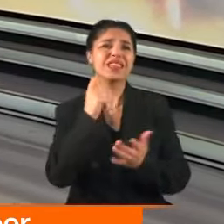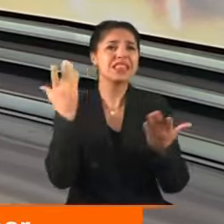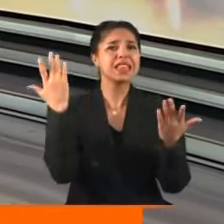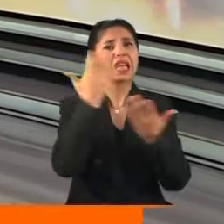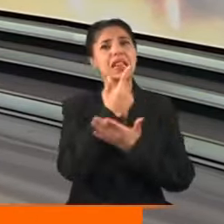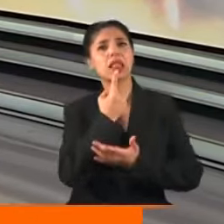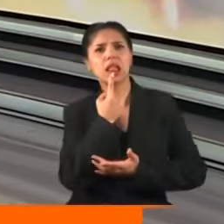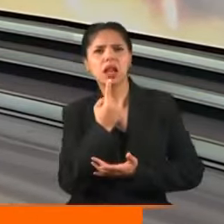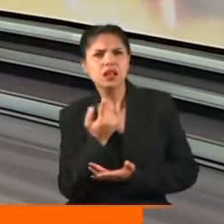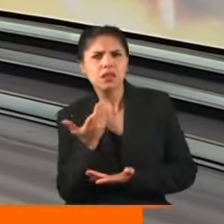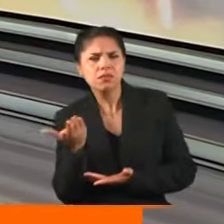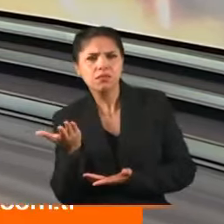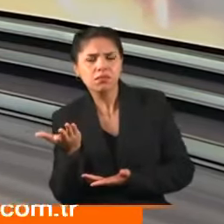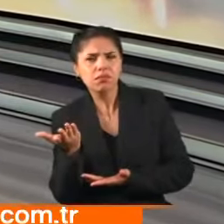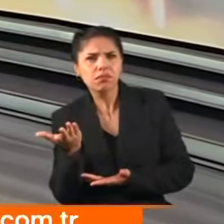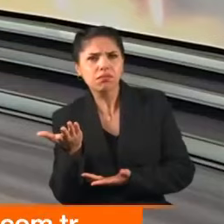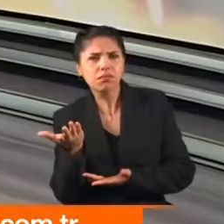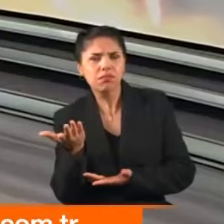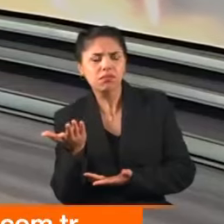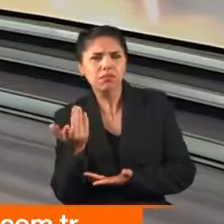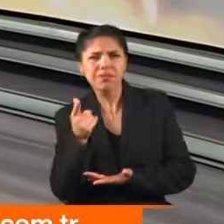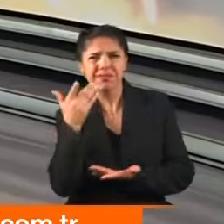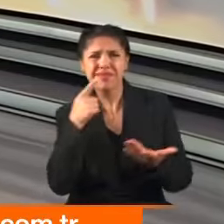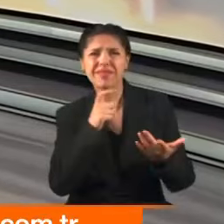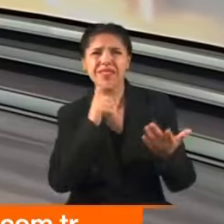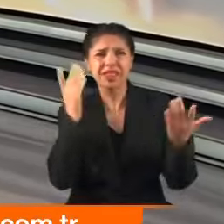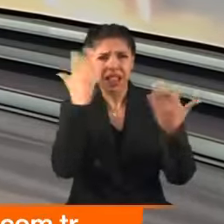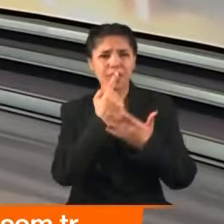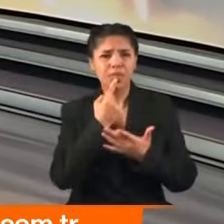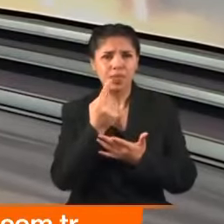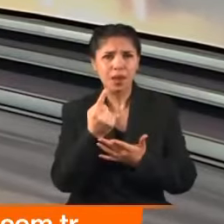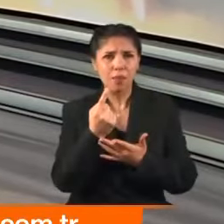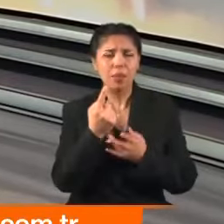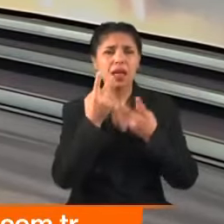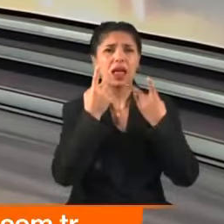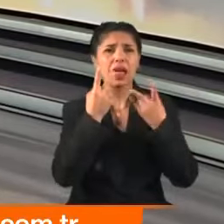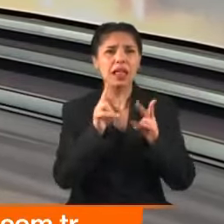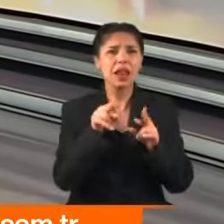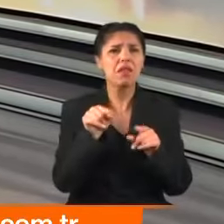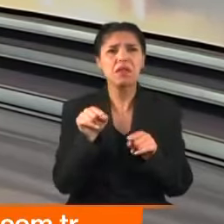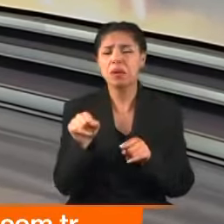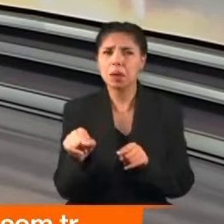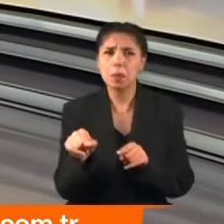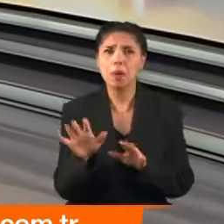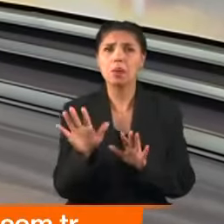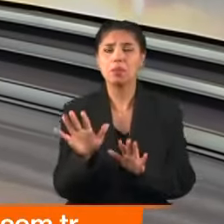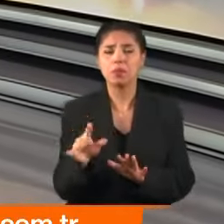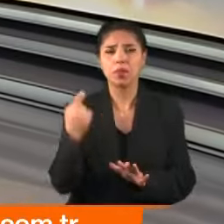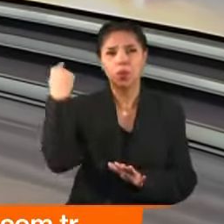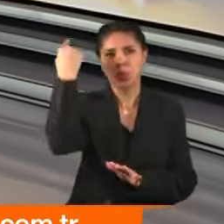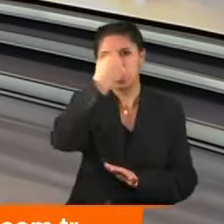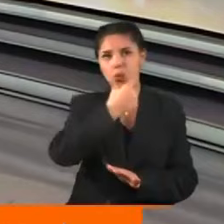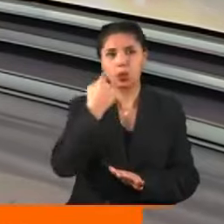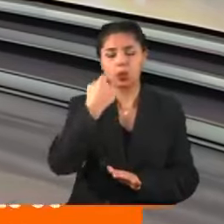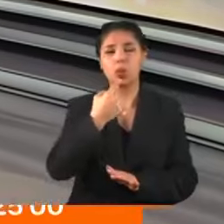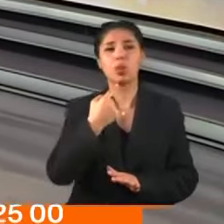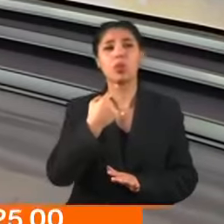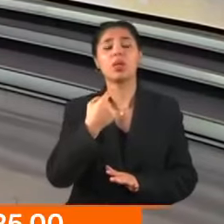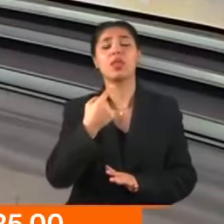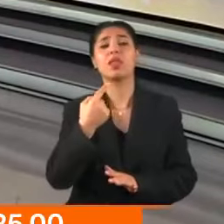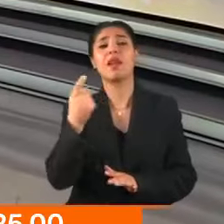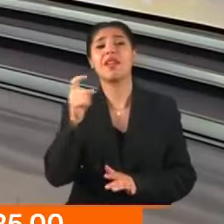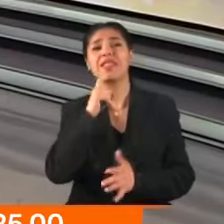dedi. İfade gerçekten aslında bir itiraftan farksız ama yüzünde gerçekten o ifade var mı?